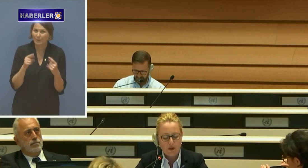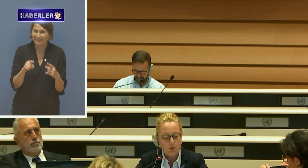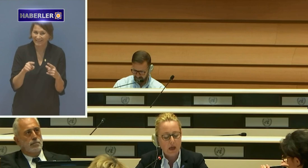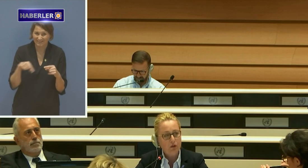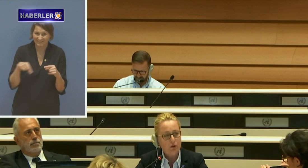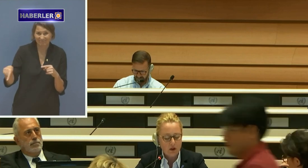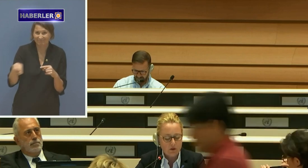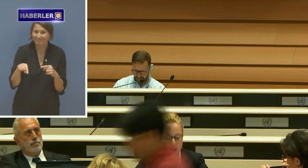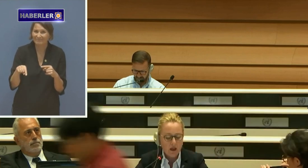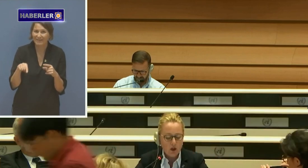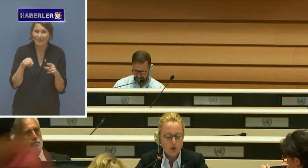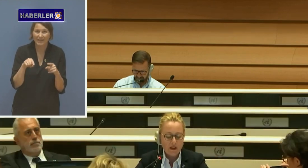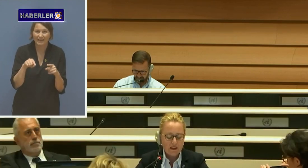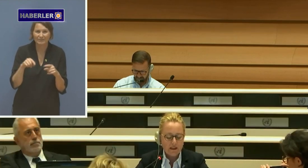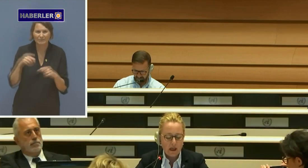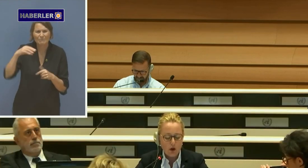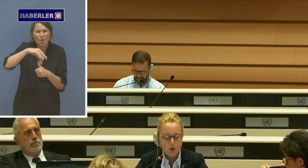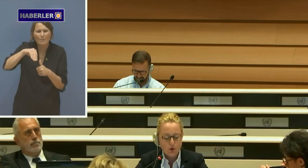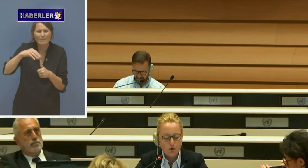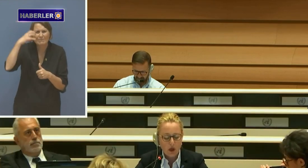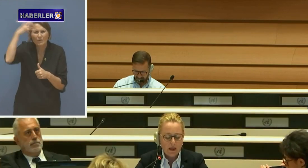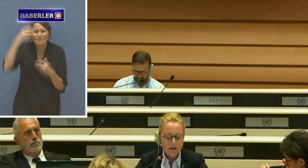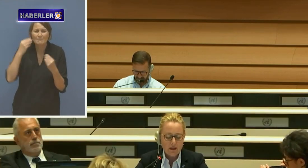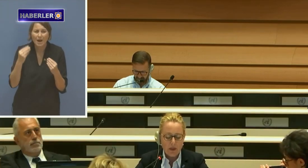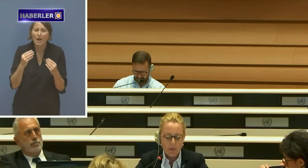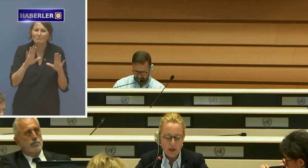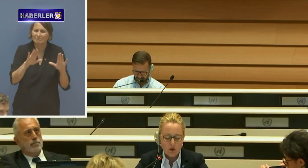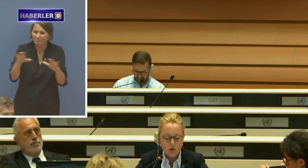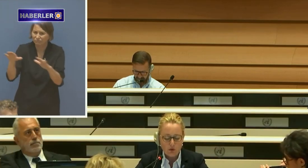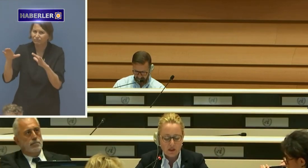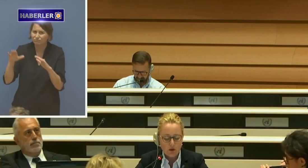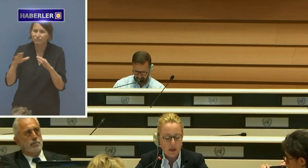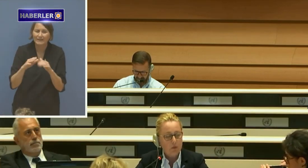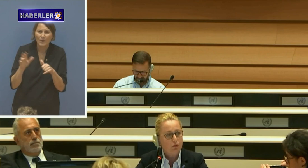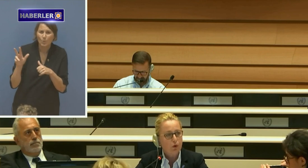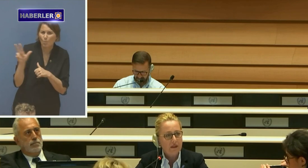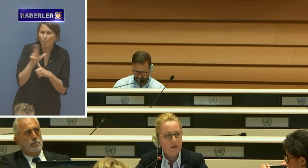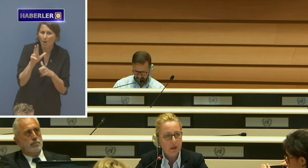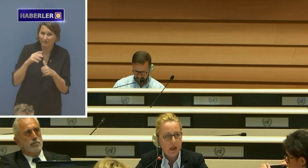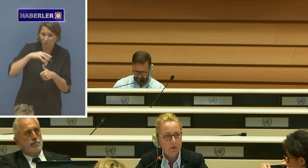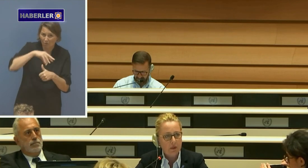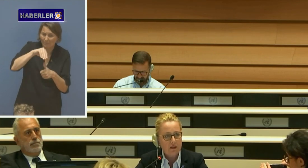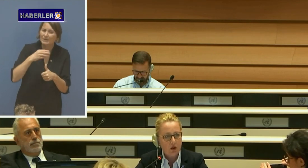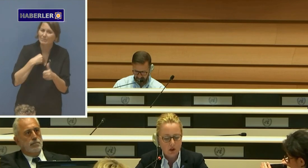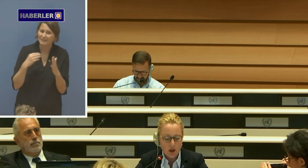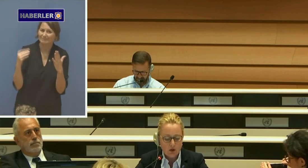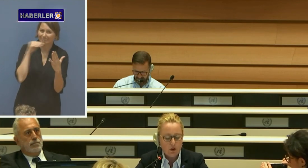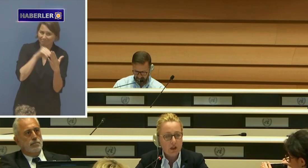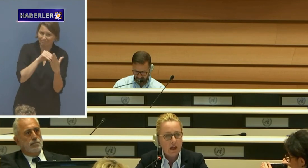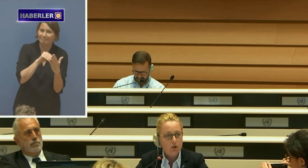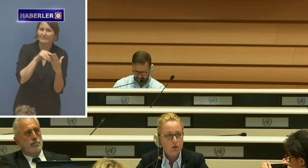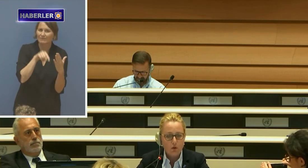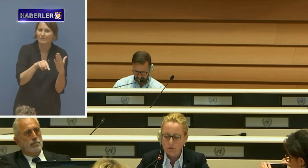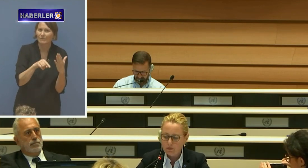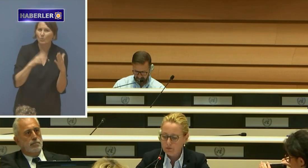işgalinin bugün 30'dan fazla Birleşmiş Milletler üyesi devleti tarafından tanınan yerli Batı Ermenistan devletimizin